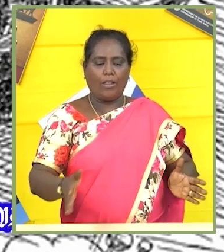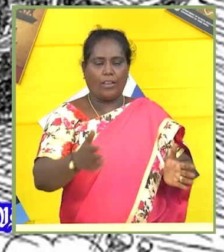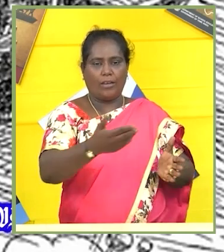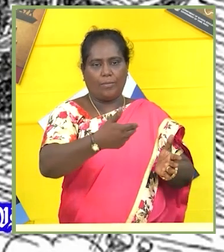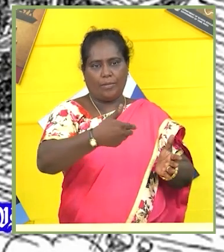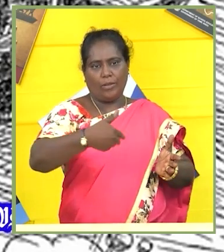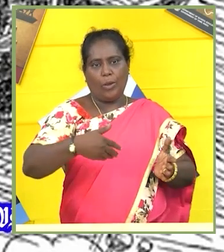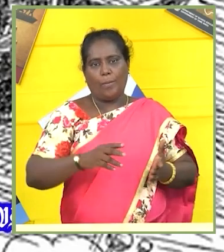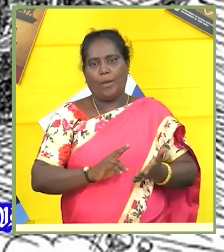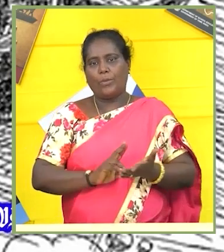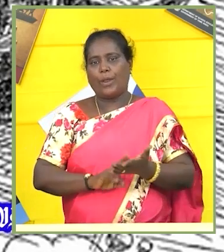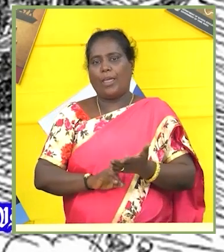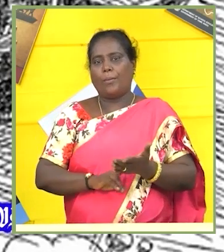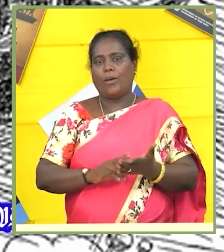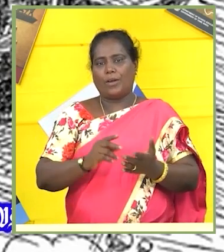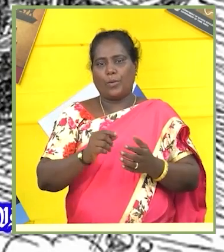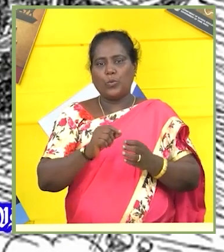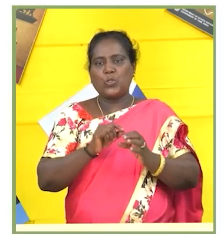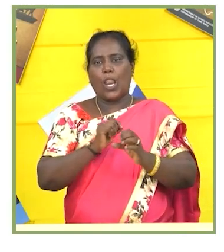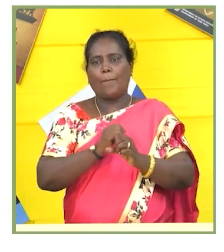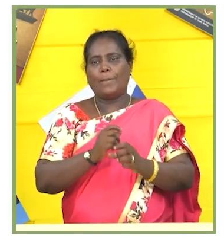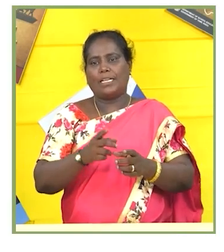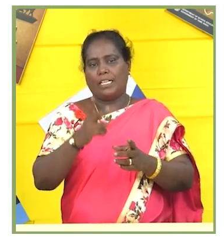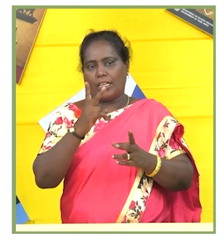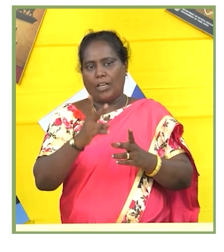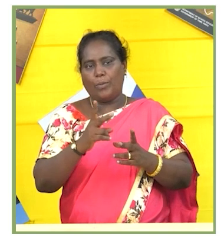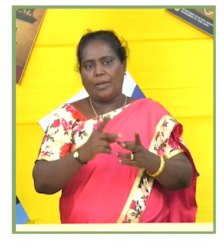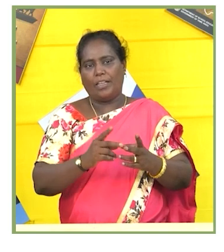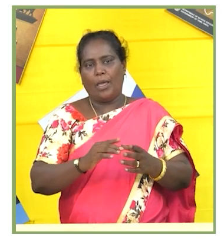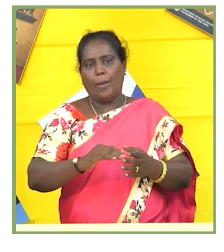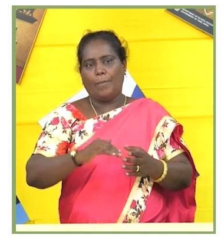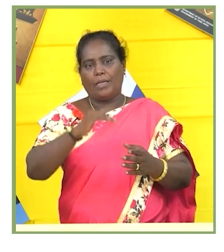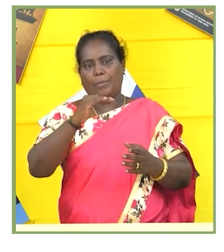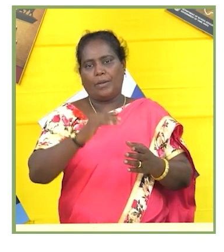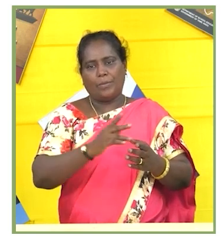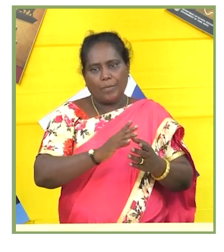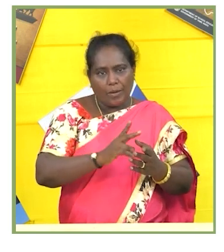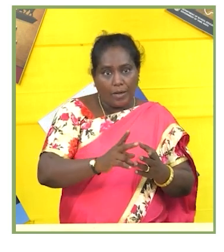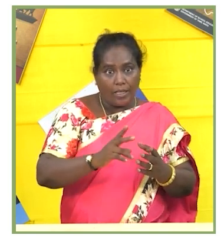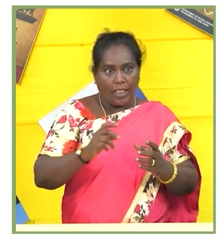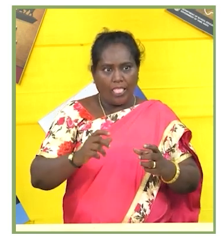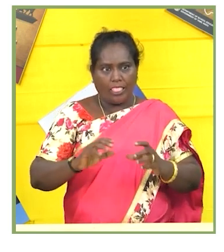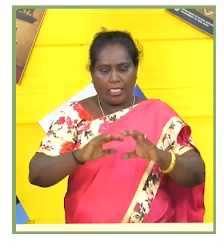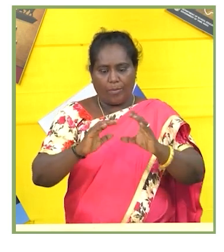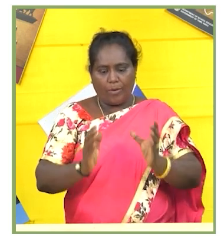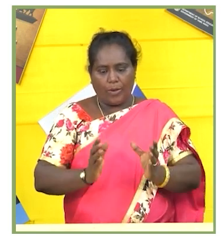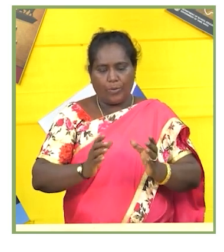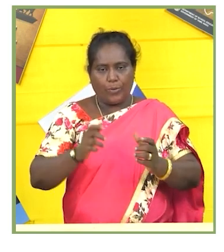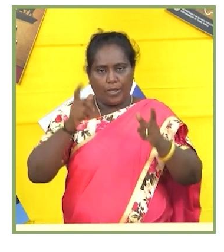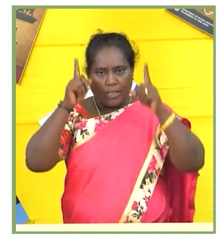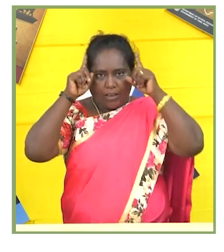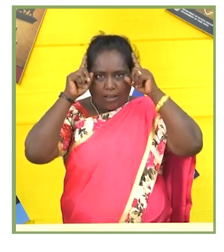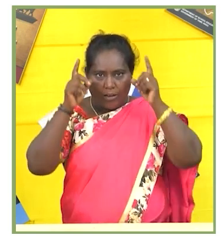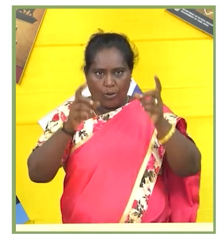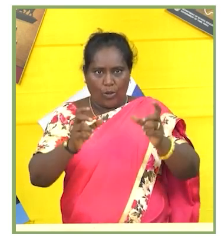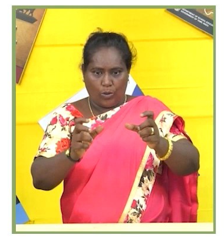ஒன்று வரையப்பட்டிருக்கு. அதாவது இது பாறை ஓவியம். மதுரை மாவட்டம் உசிலம்பட்டி அருகே கல்லூத்து மேட்டுப்பட்டி என்ற